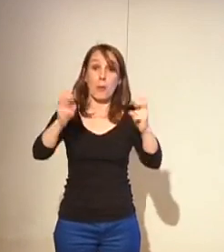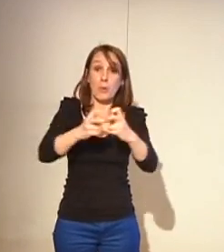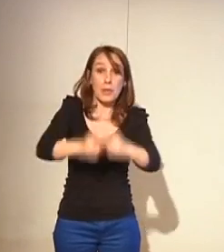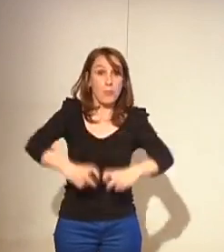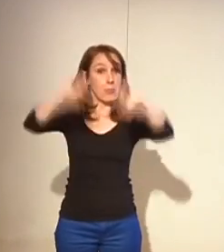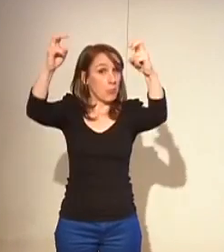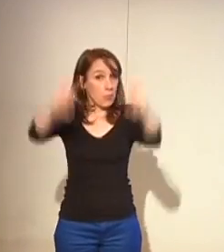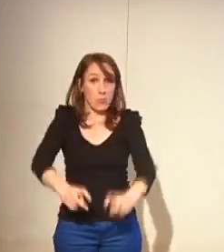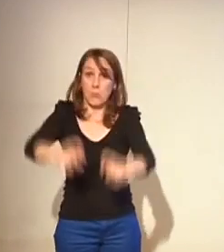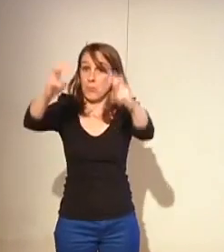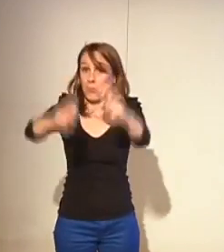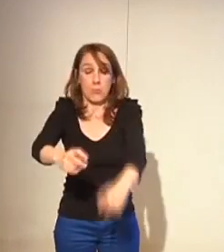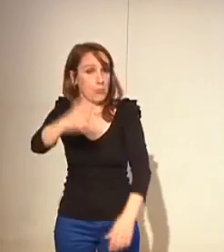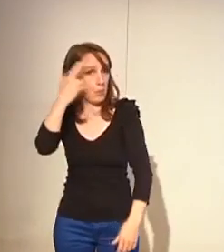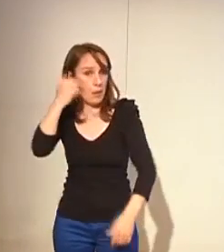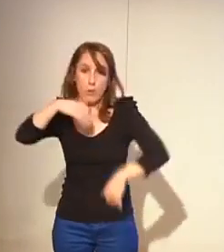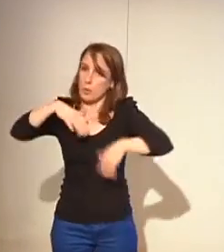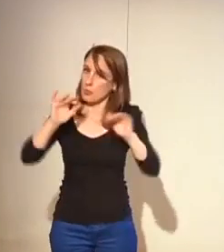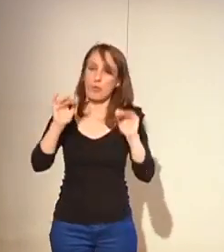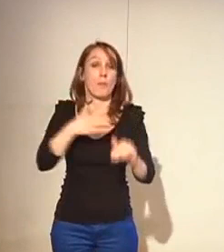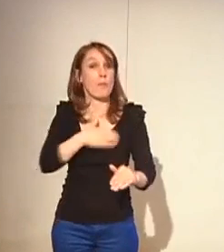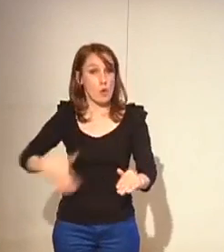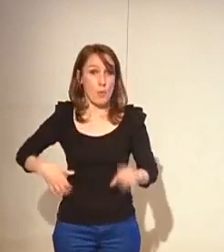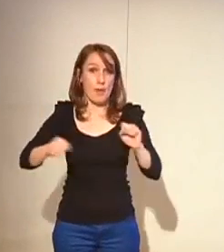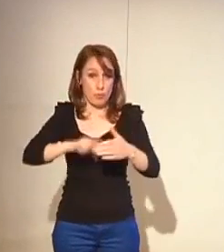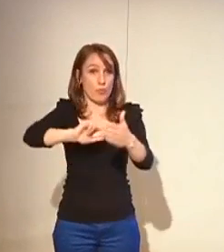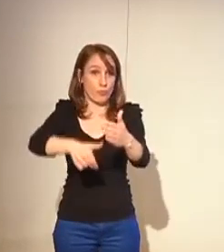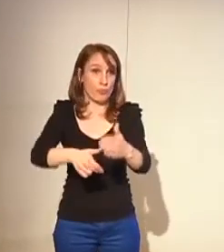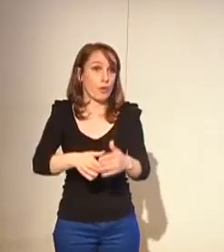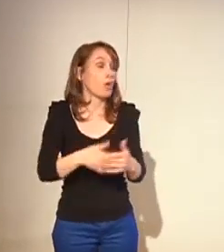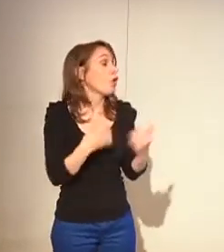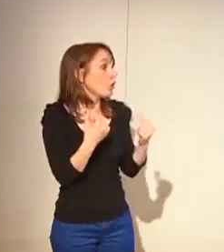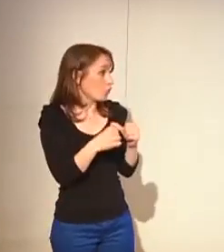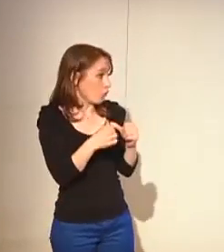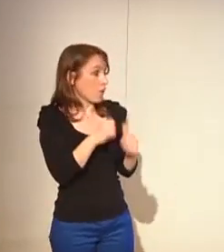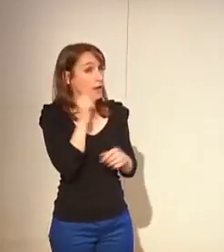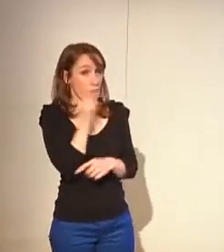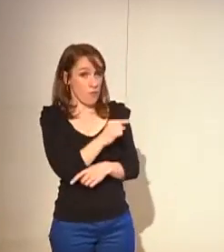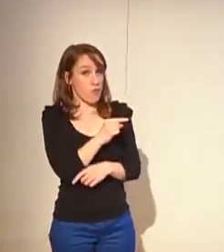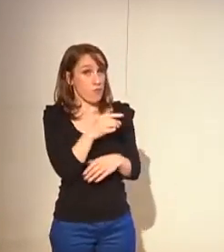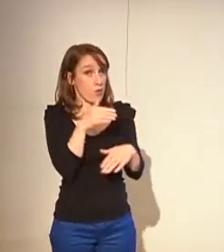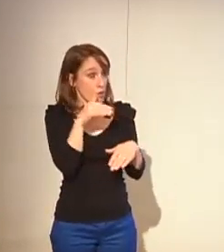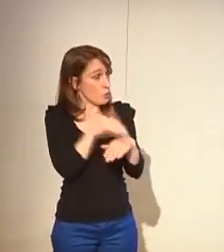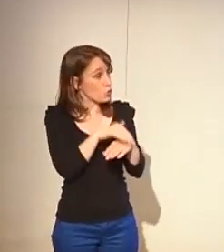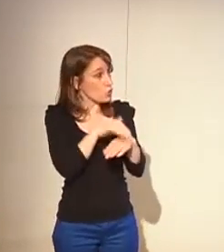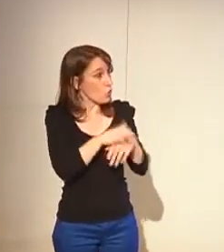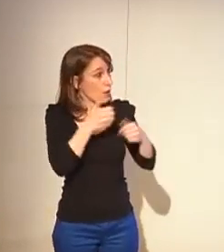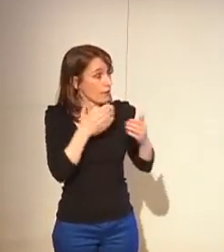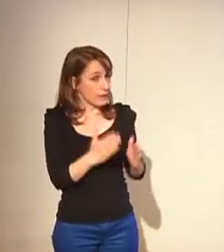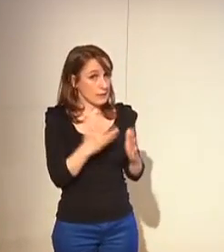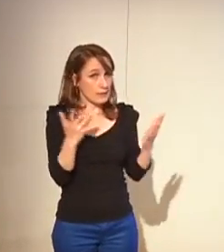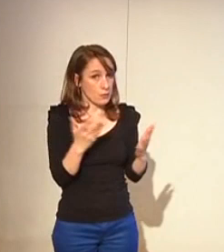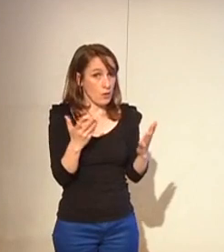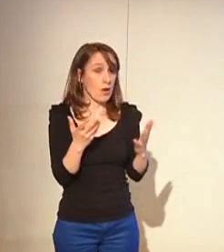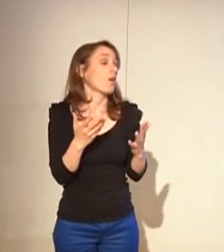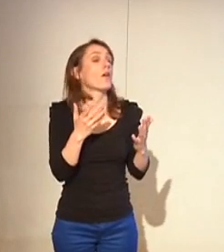au marché initial vous faites le choix ce soir de reprendre la nouvelle version du Code